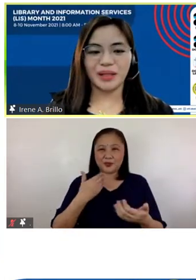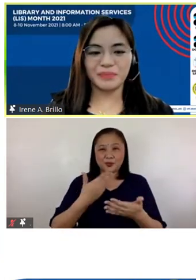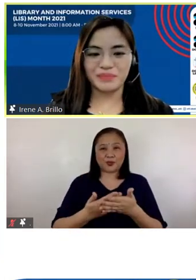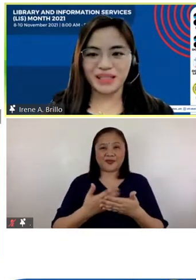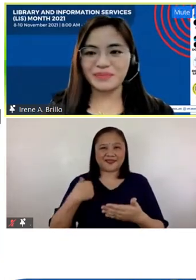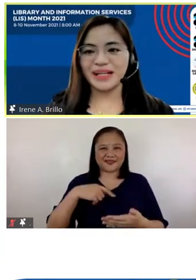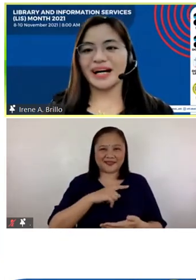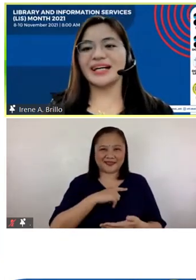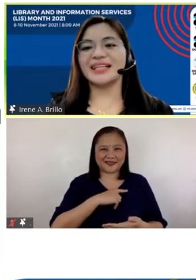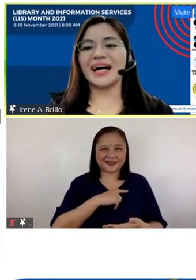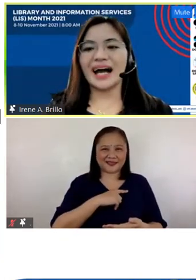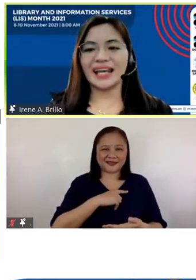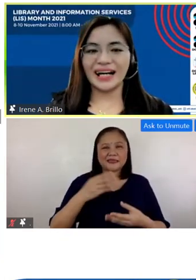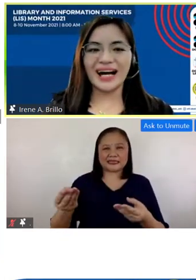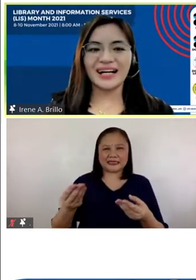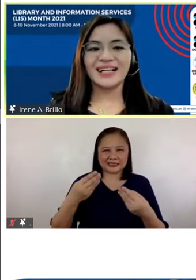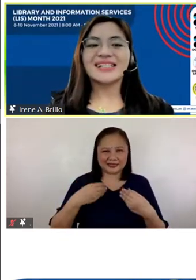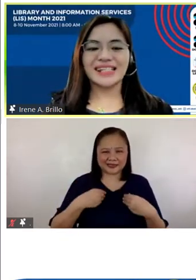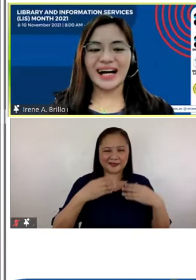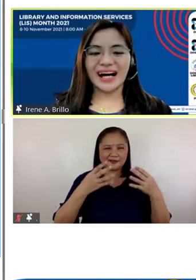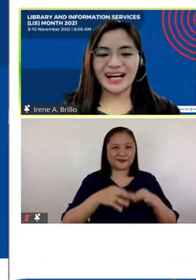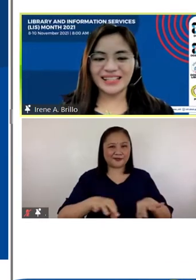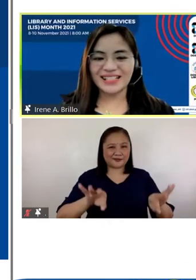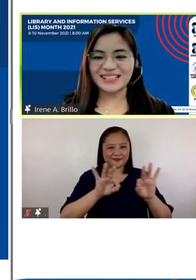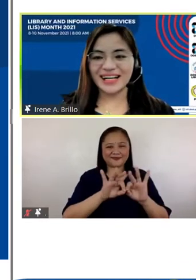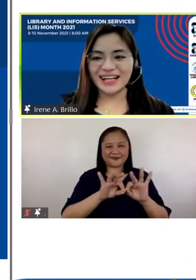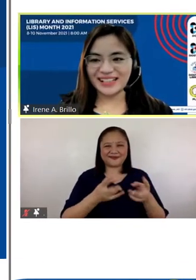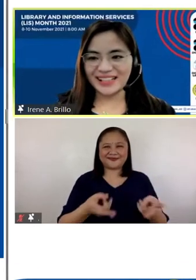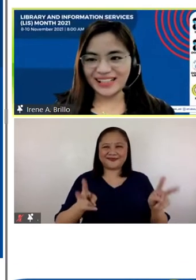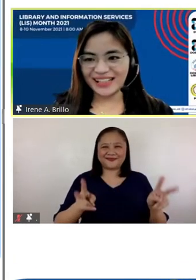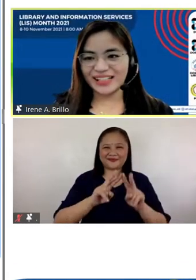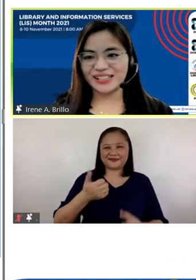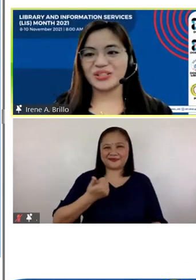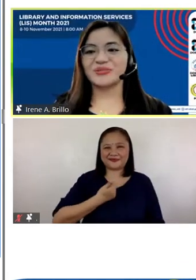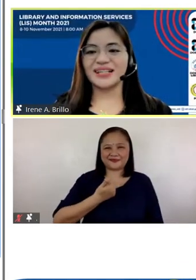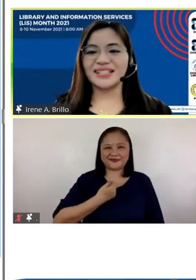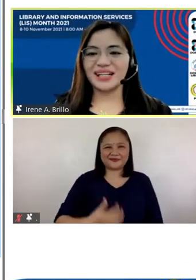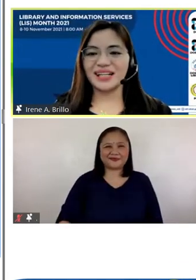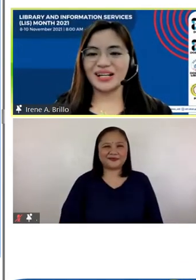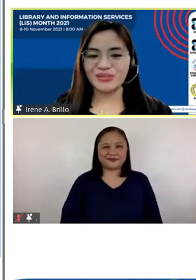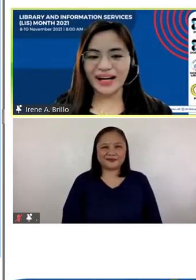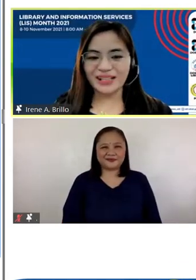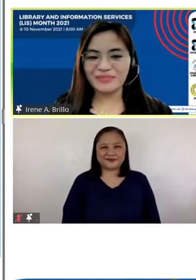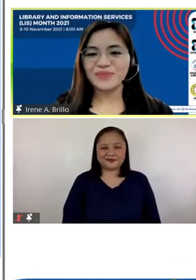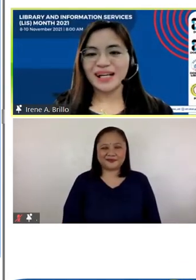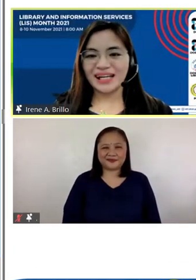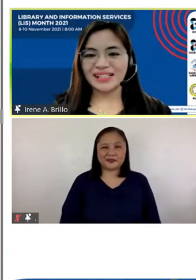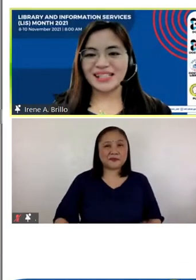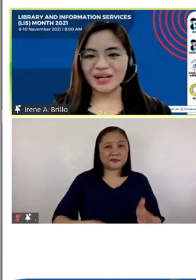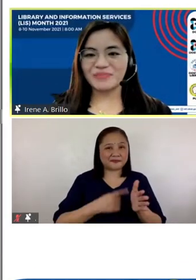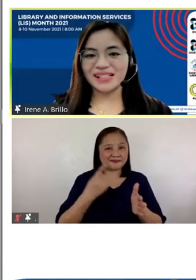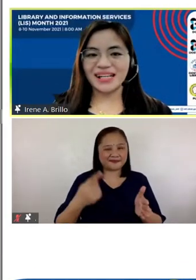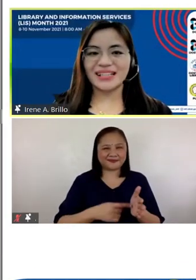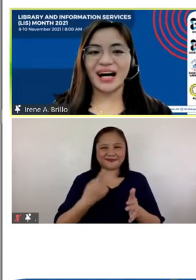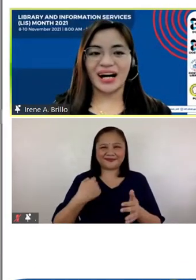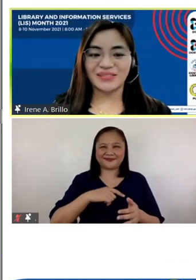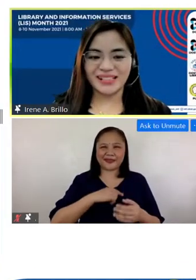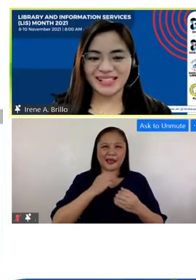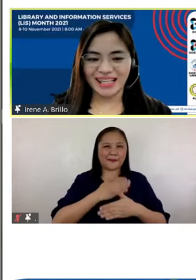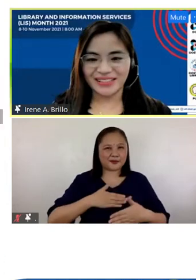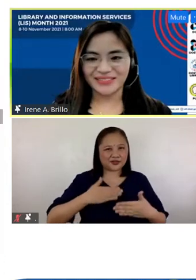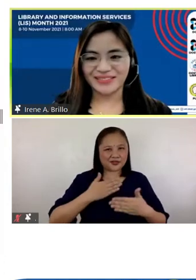ang pagbibigay ng halaga sa ating sarili. So once in a while, let's